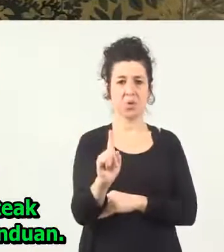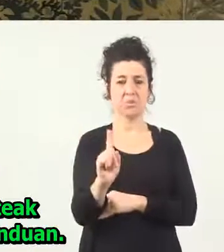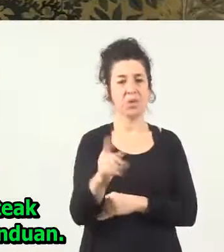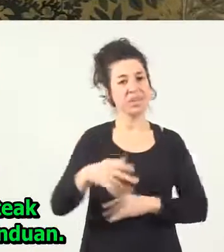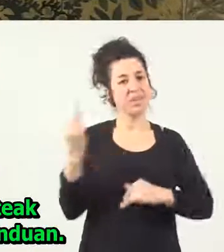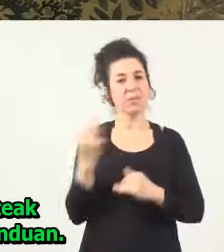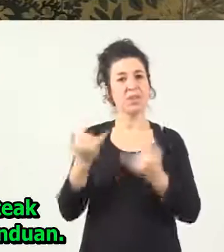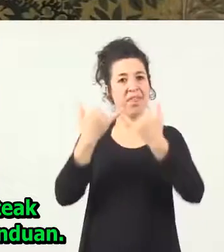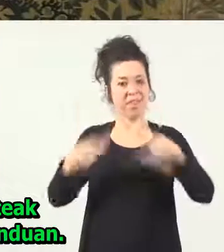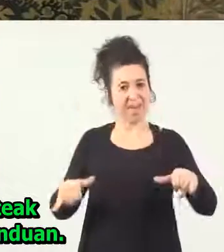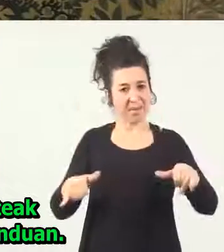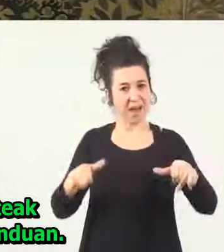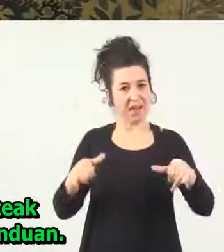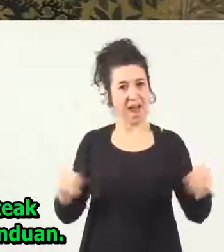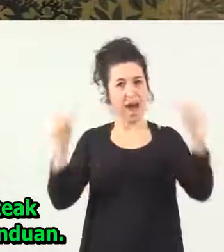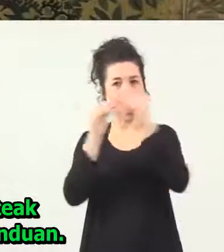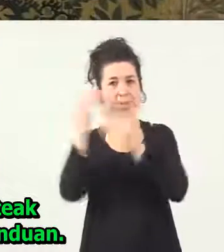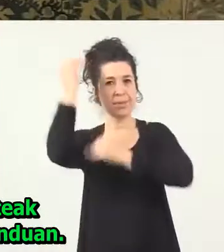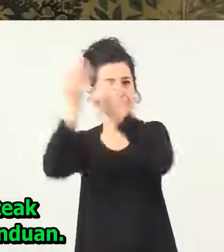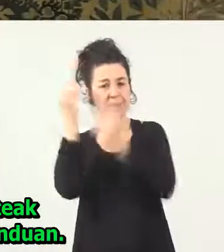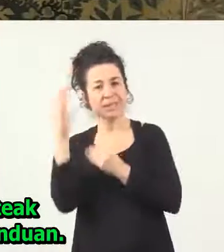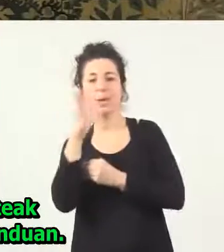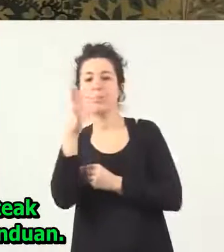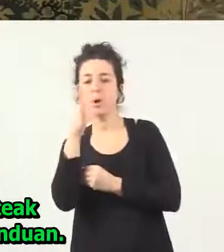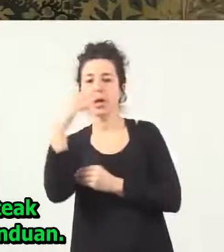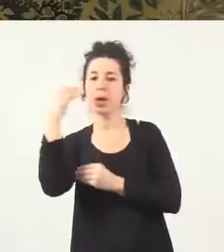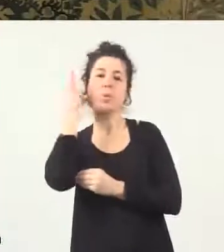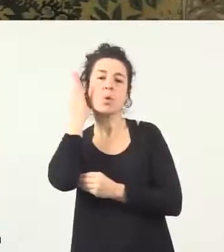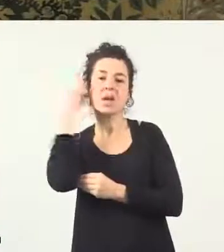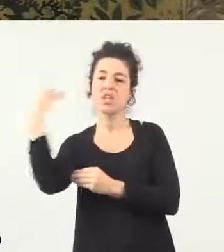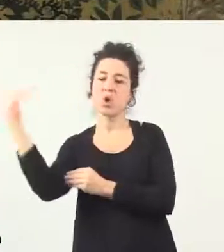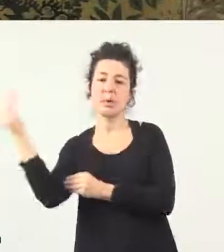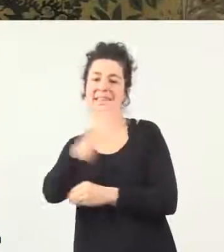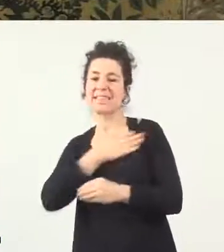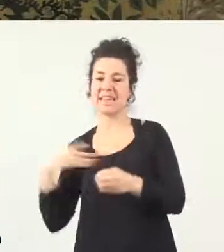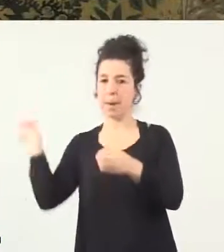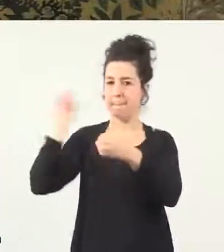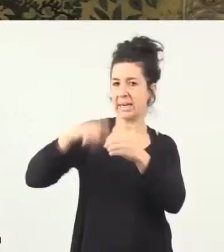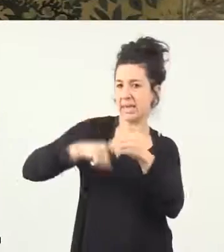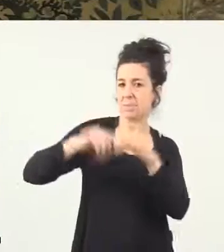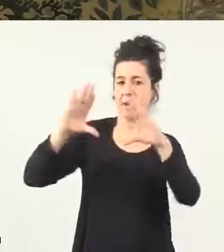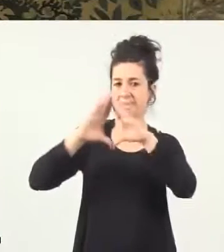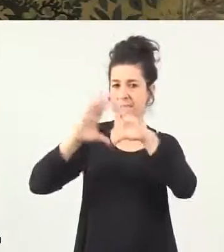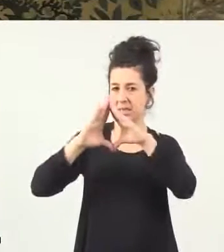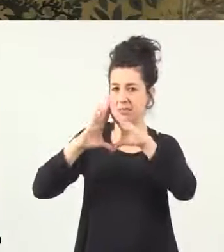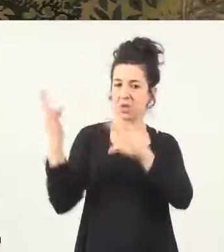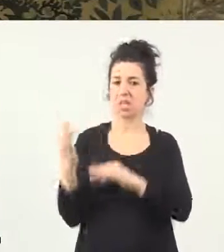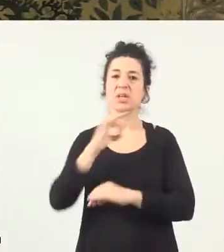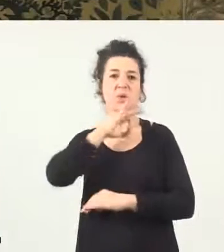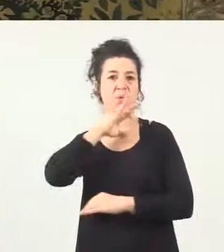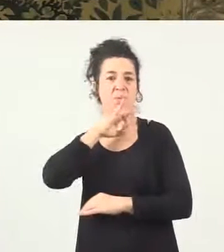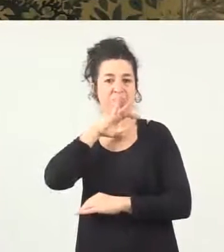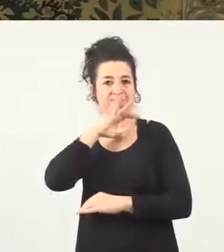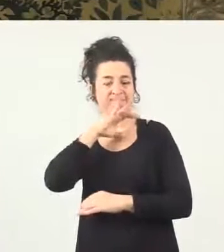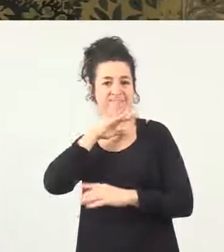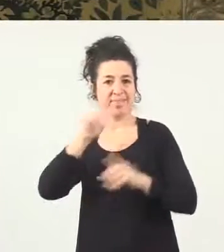emakume gazteak daude prest nola edo ala militatzeko edo parte hartzeko mugimendu batean, ez da, hori ni ustez posgarria da eta interesgarria da